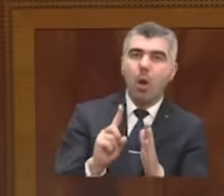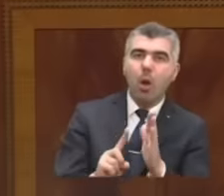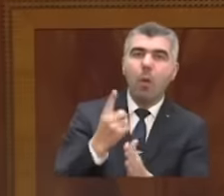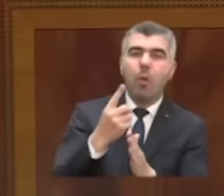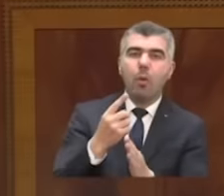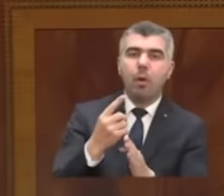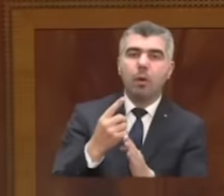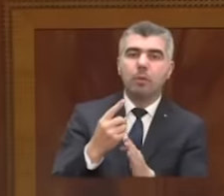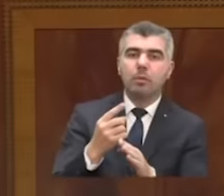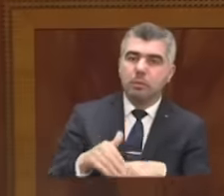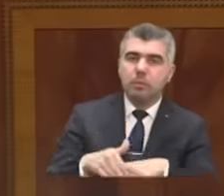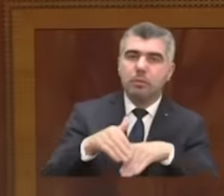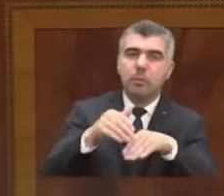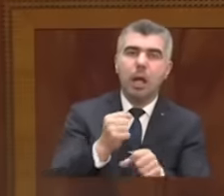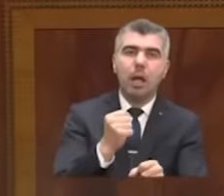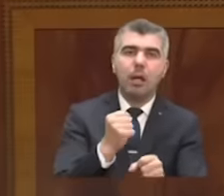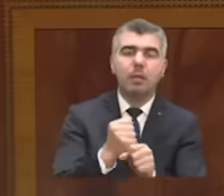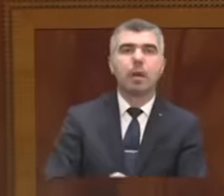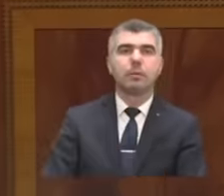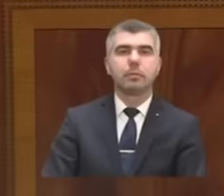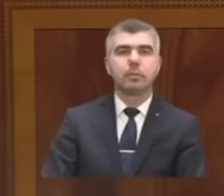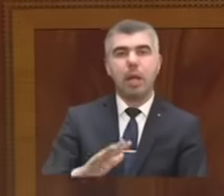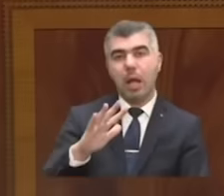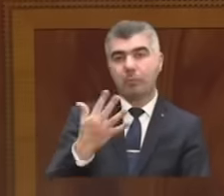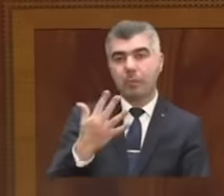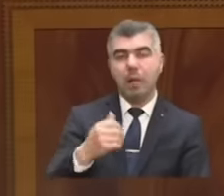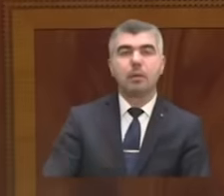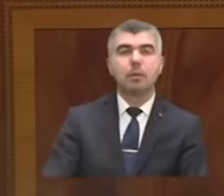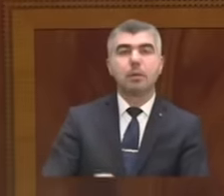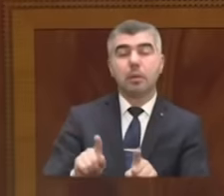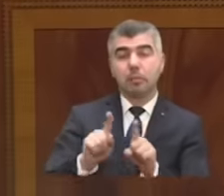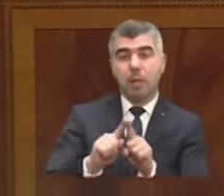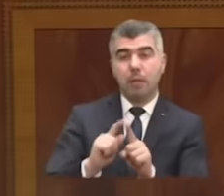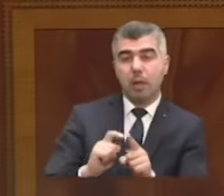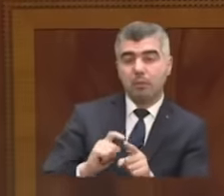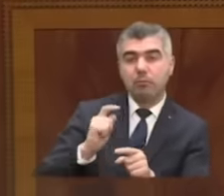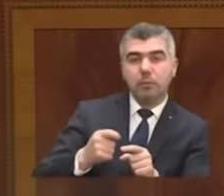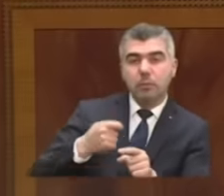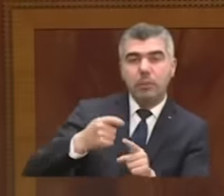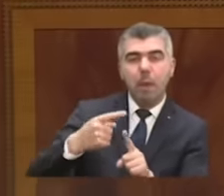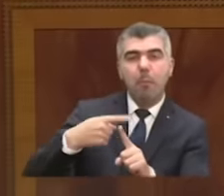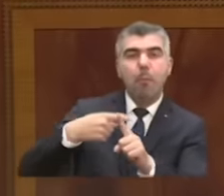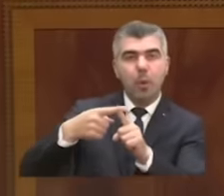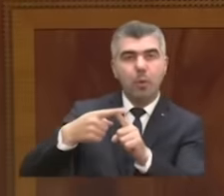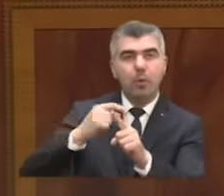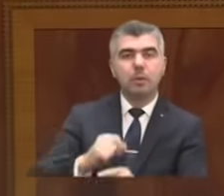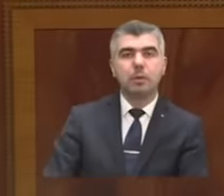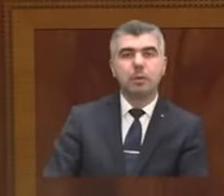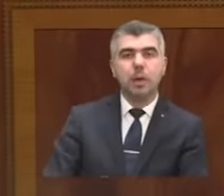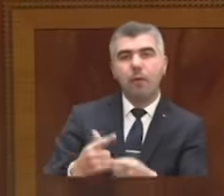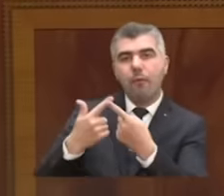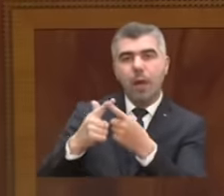الأستاذ في بداية مساره المهني. خامسا، منح تعويضات